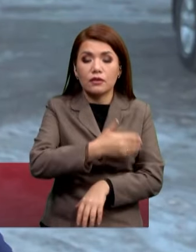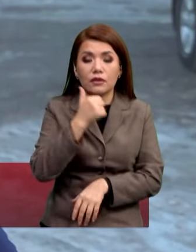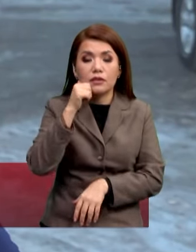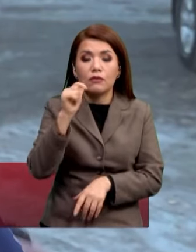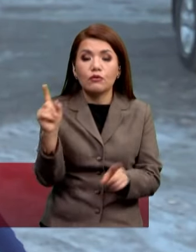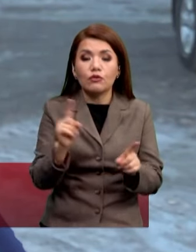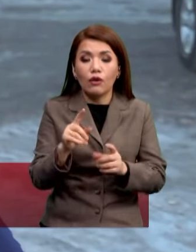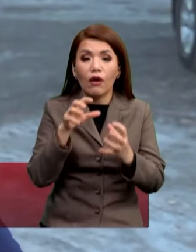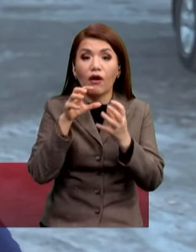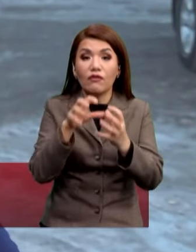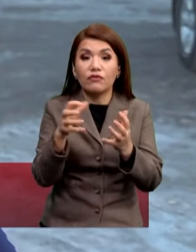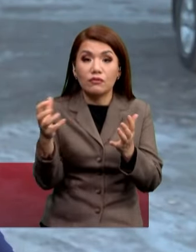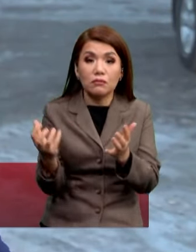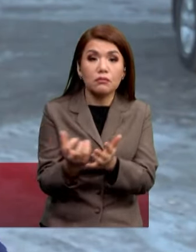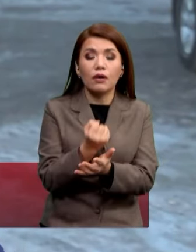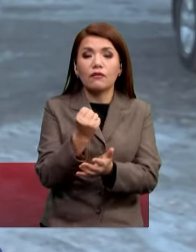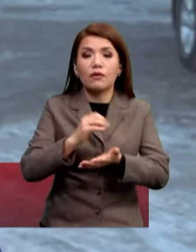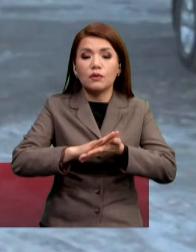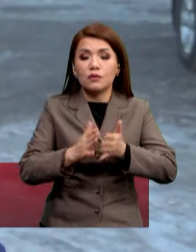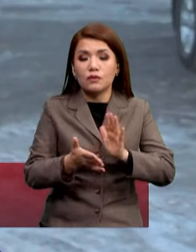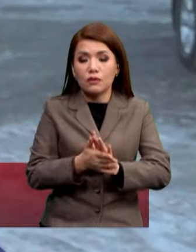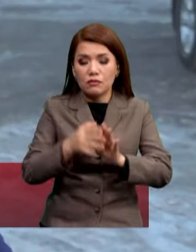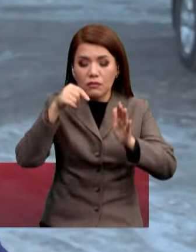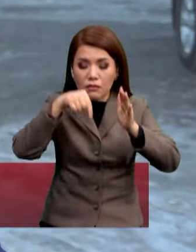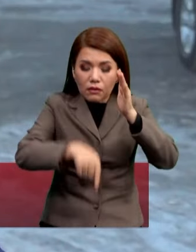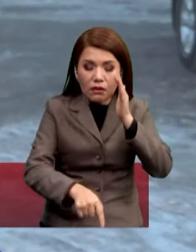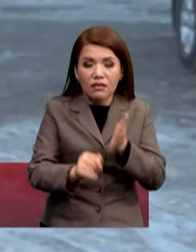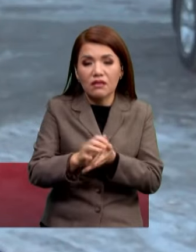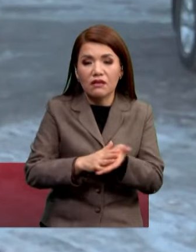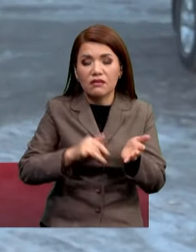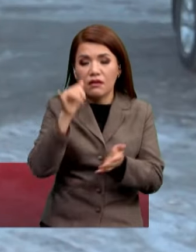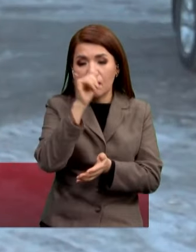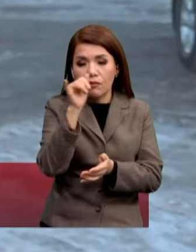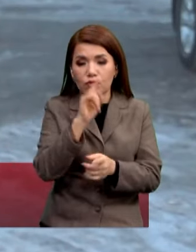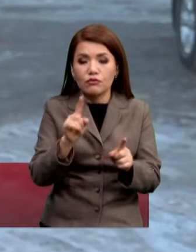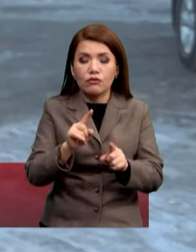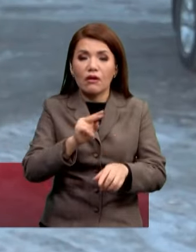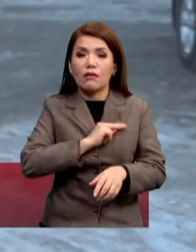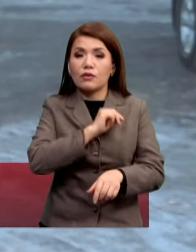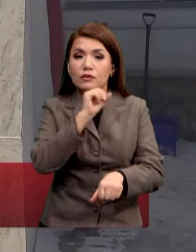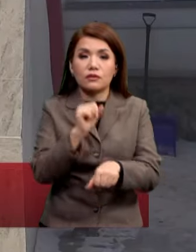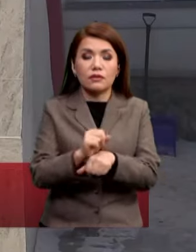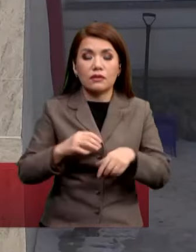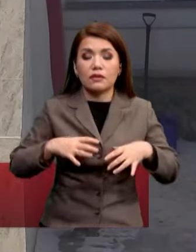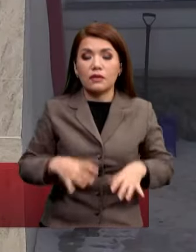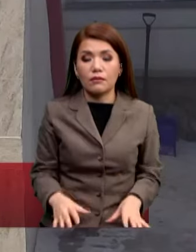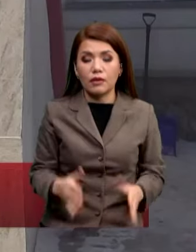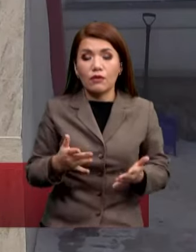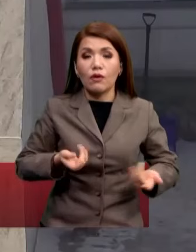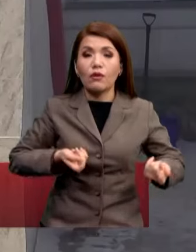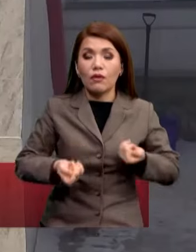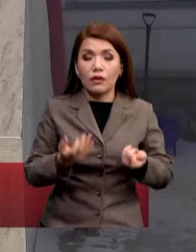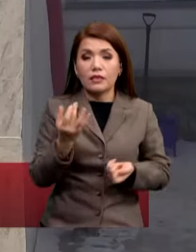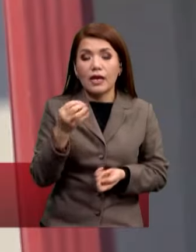не было, чтобы автобус достали, в связи с условиями мы не можем дальше продолжать работу, там, чтобы работу не остановили. Руководство